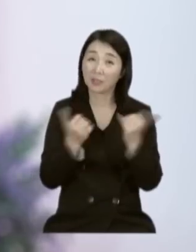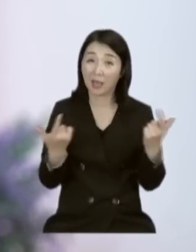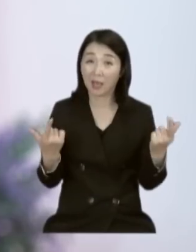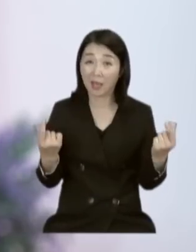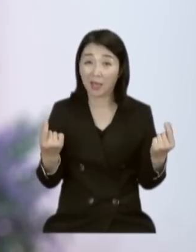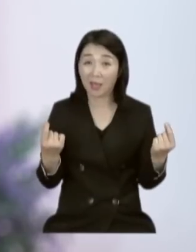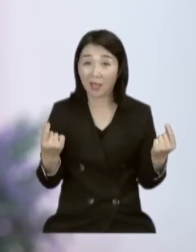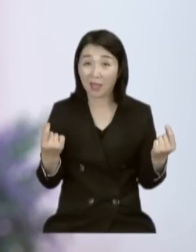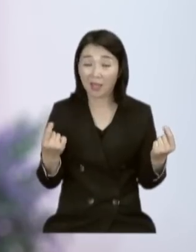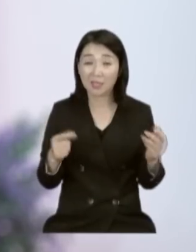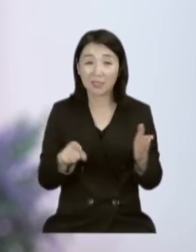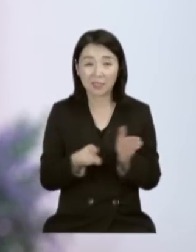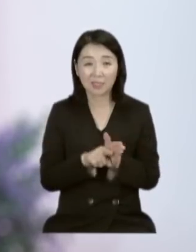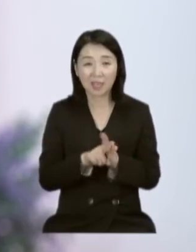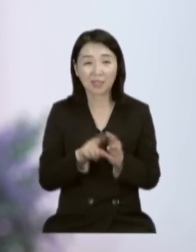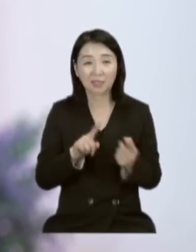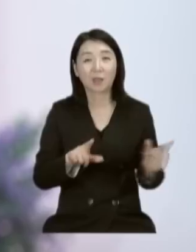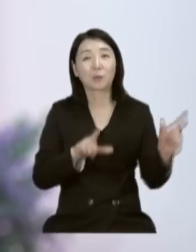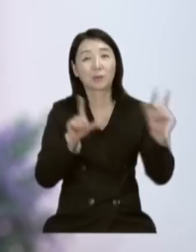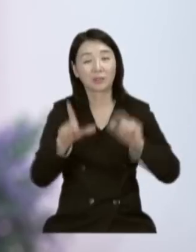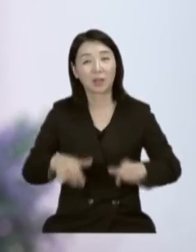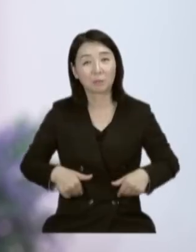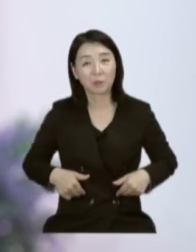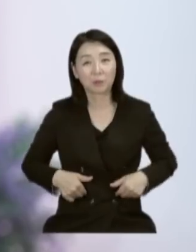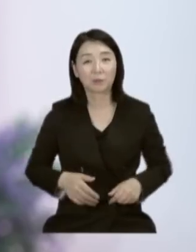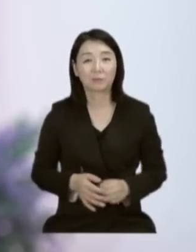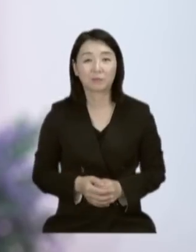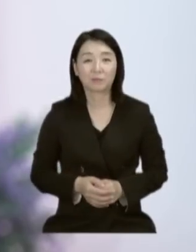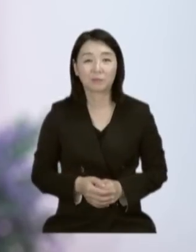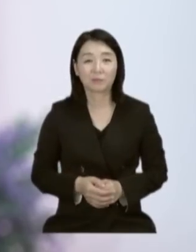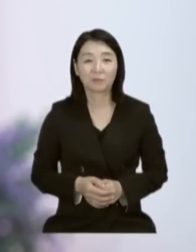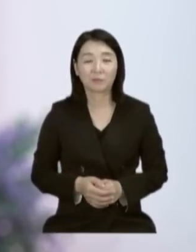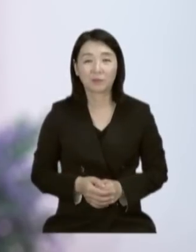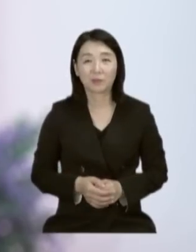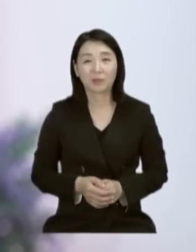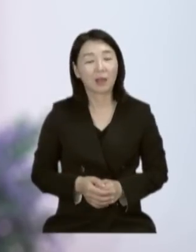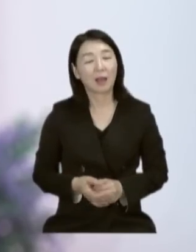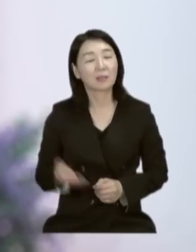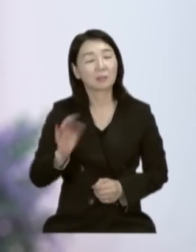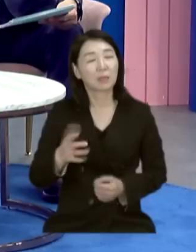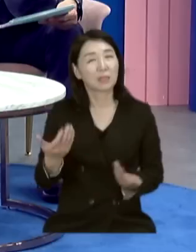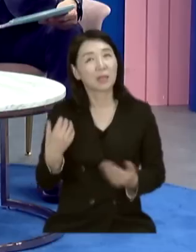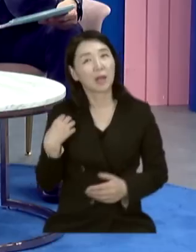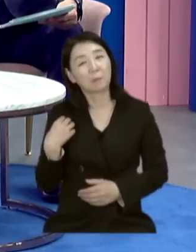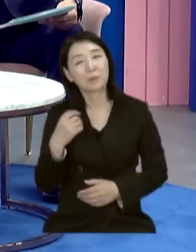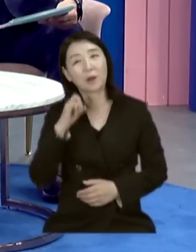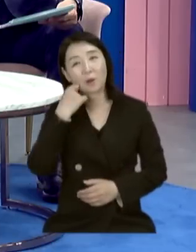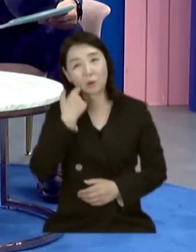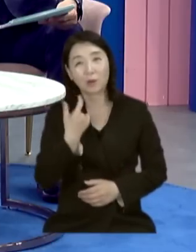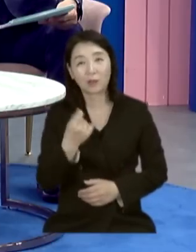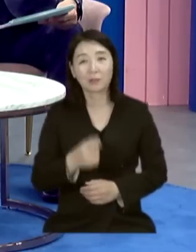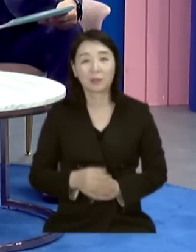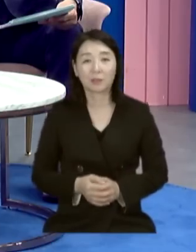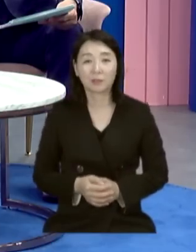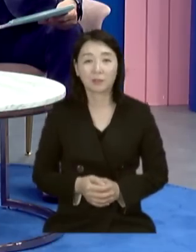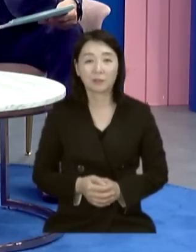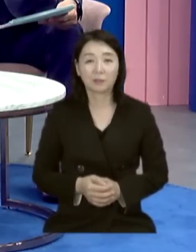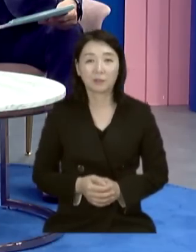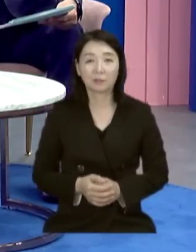네네. 그런 신앙인으로 살아가야 되는데 정말 그 감당하기는 쉽지는 않더라고요. 그래서 그러던